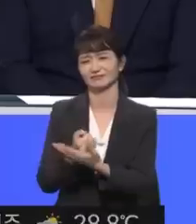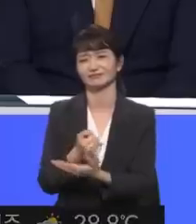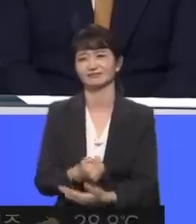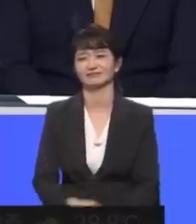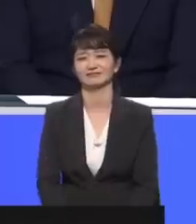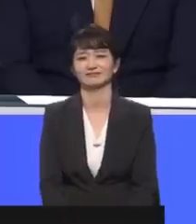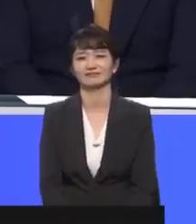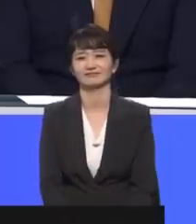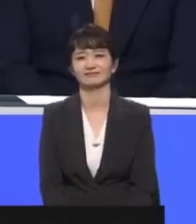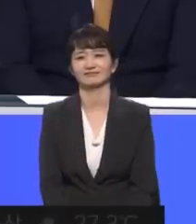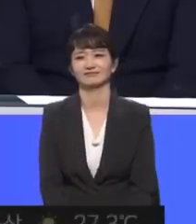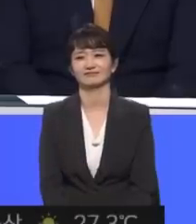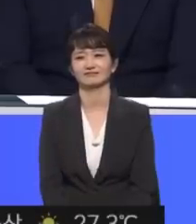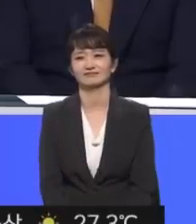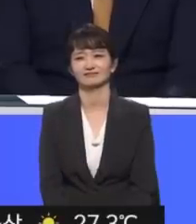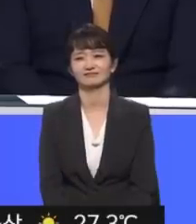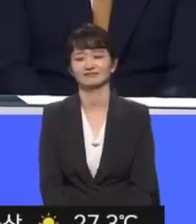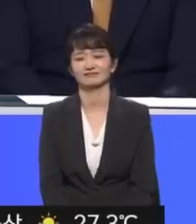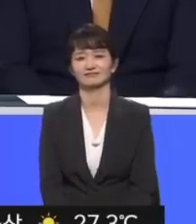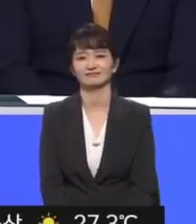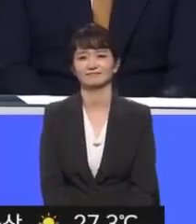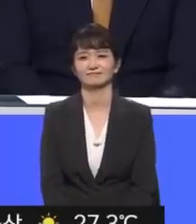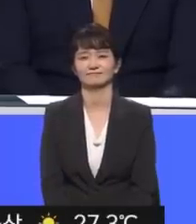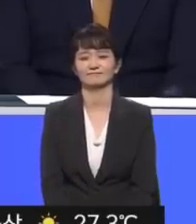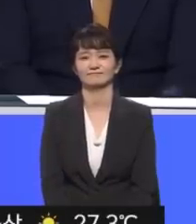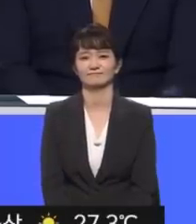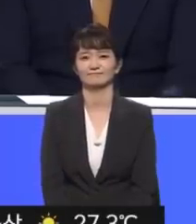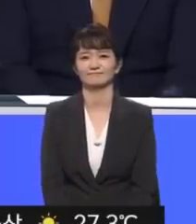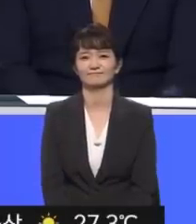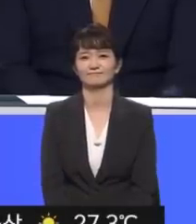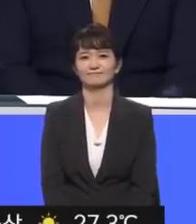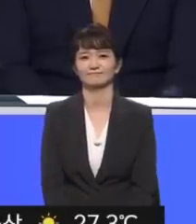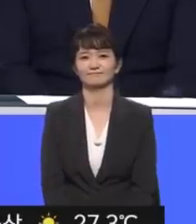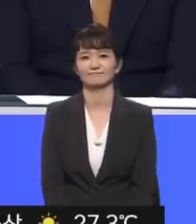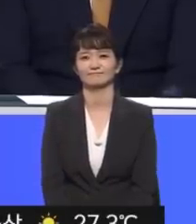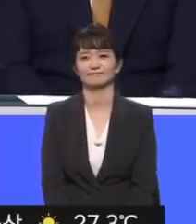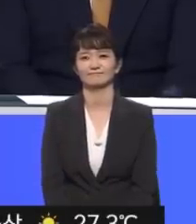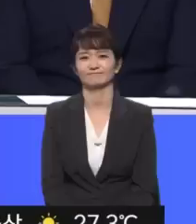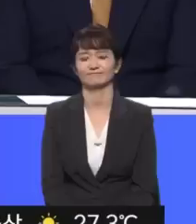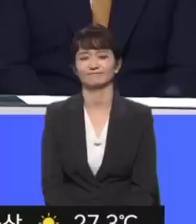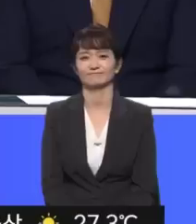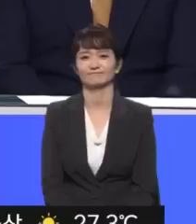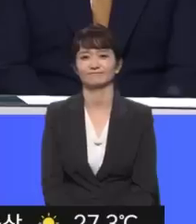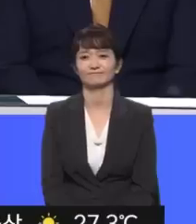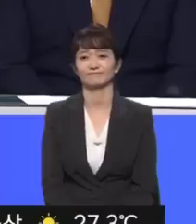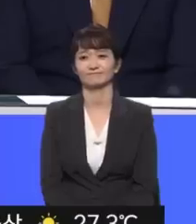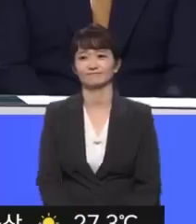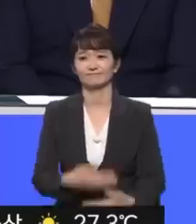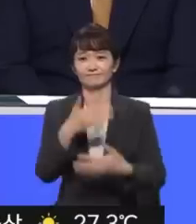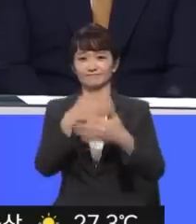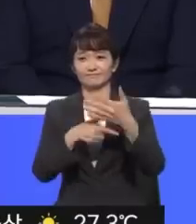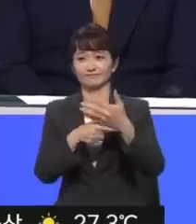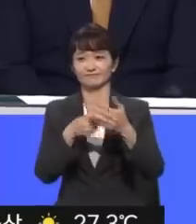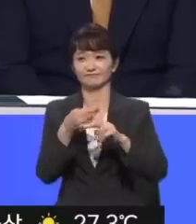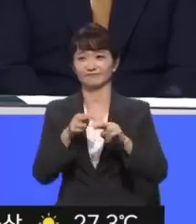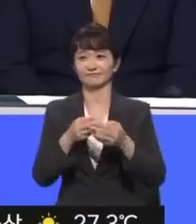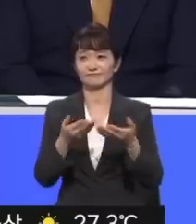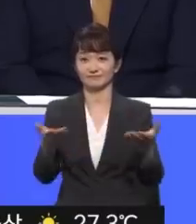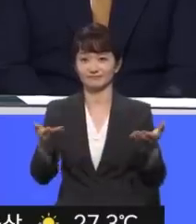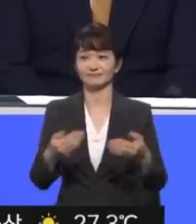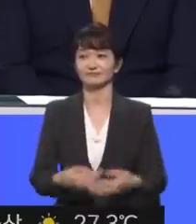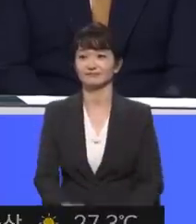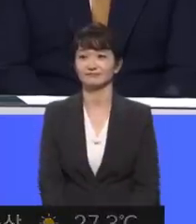주셨구요 어 예 오늘은 배너도 는 의견 이렇게 지셨네 그래서 영어 표는 제가 투자 되지 않겠어 예약